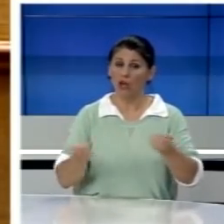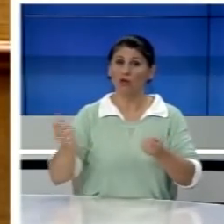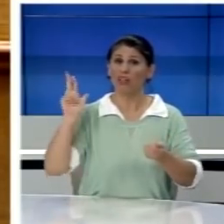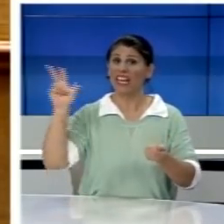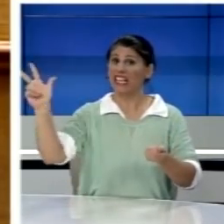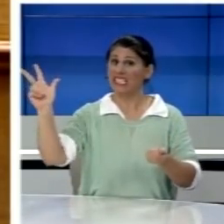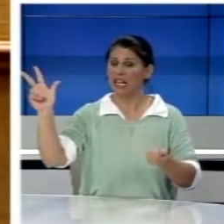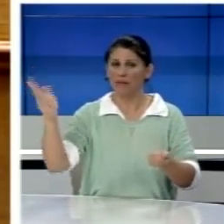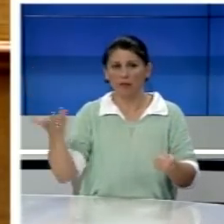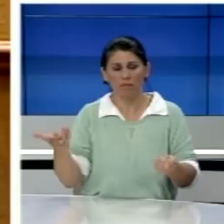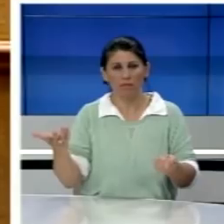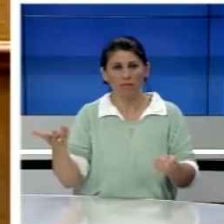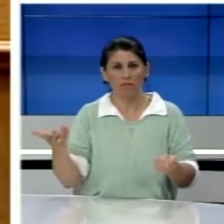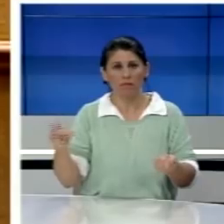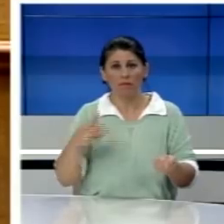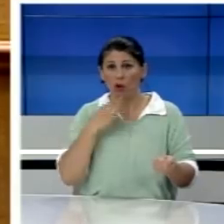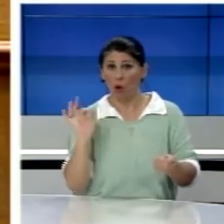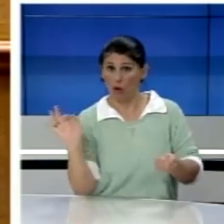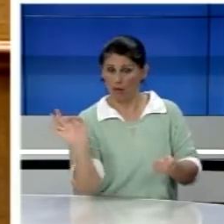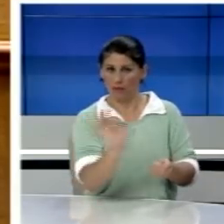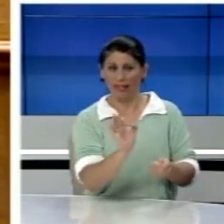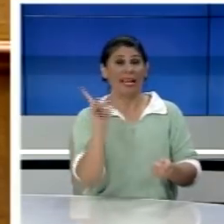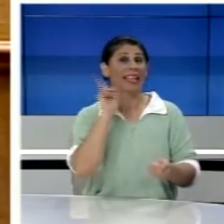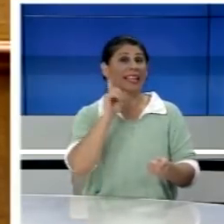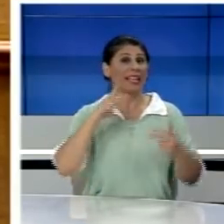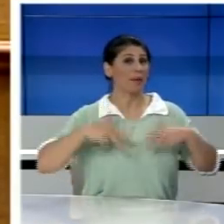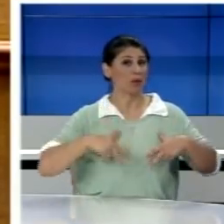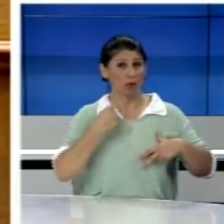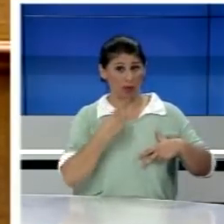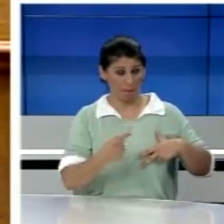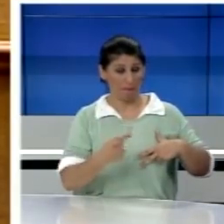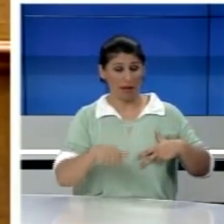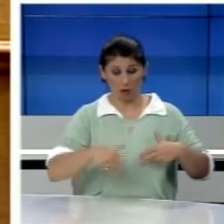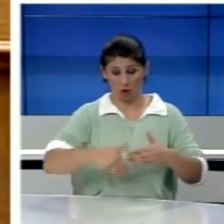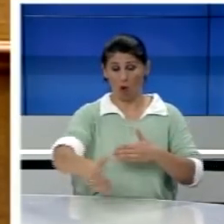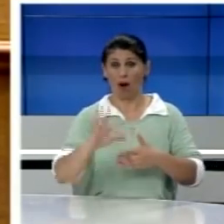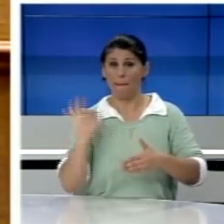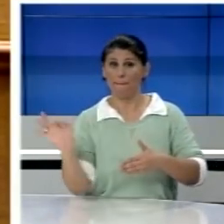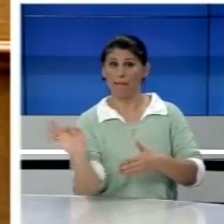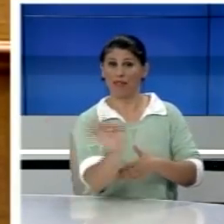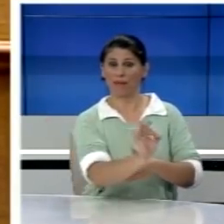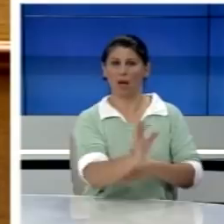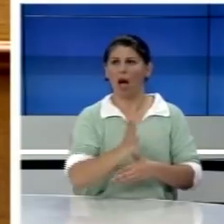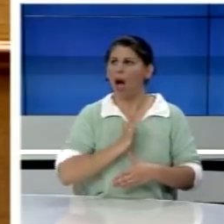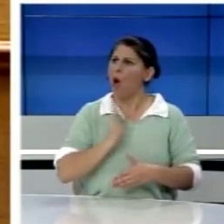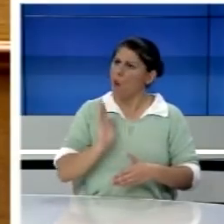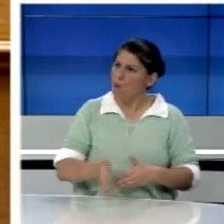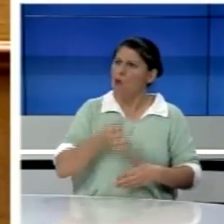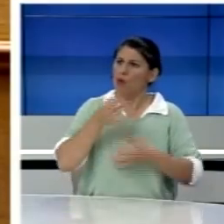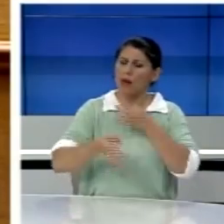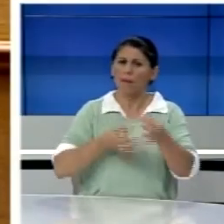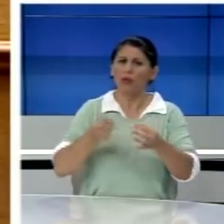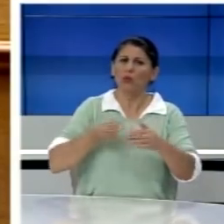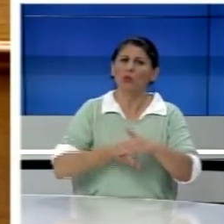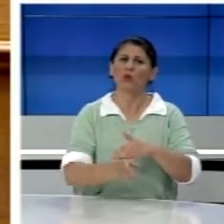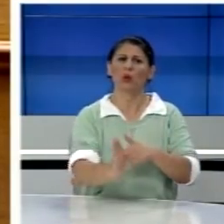συνελεύσεις. Φυσικά, η κυρία Υπουργός είπε ότι εν μέσω πανδημίας ο κόσμος μπορούσε να τοποθετηθεί